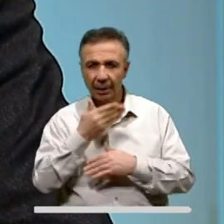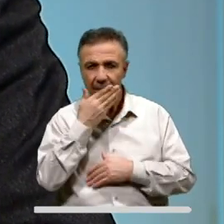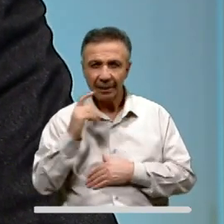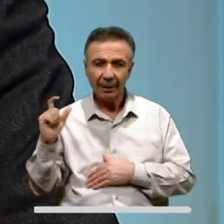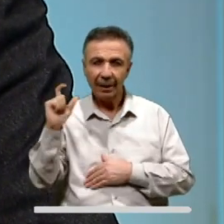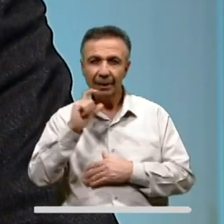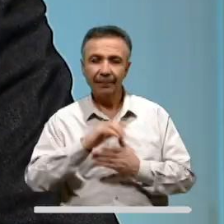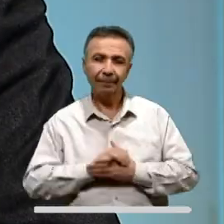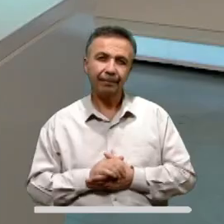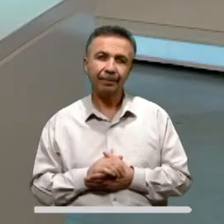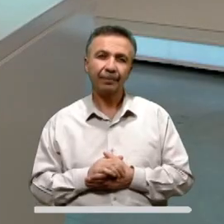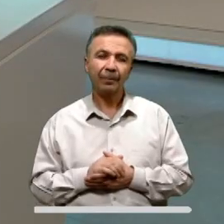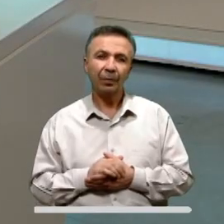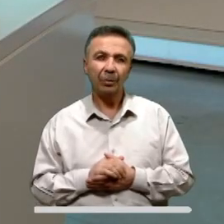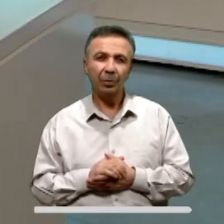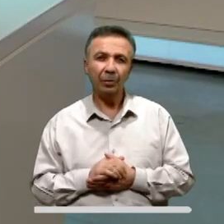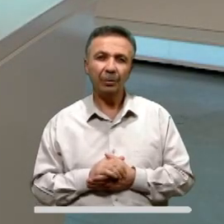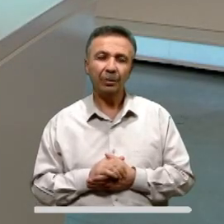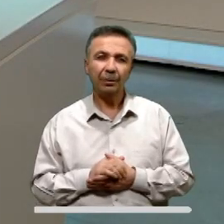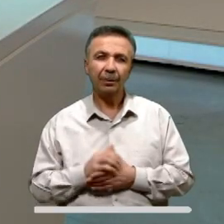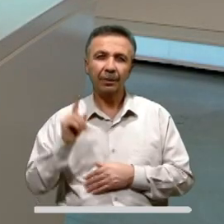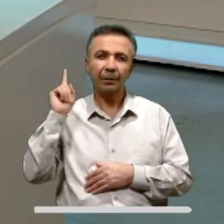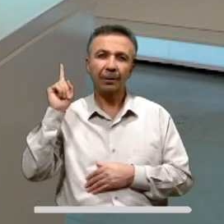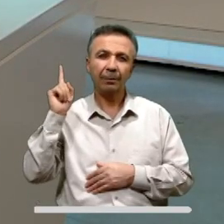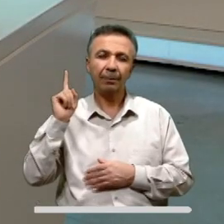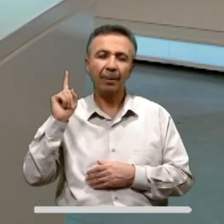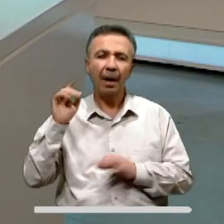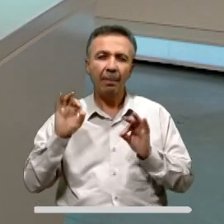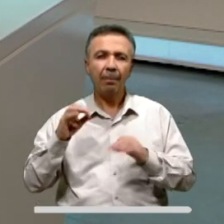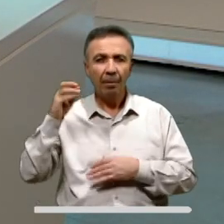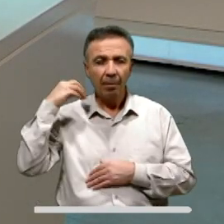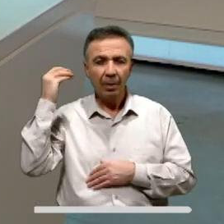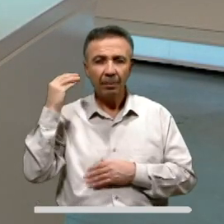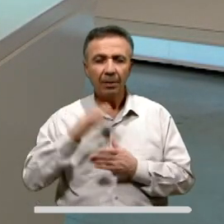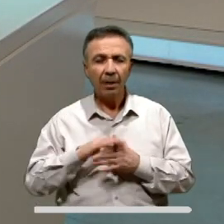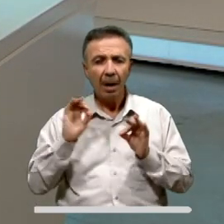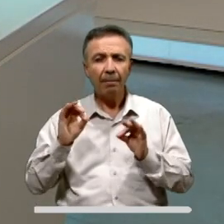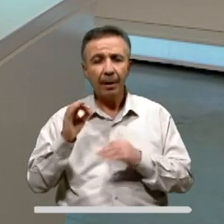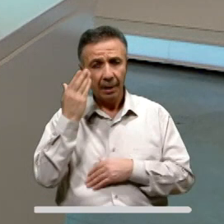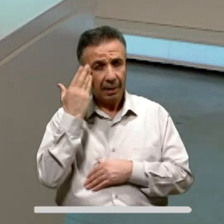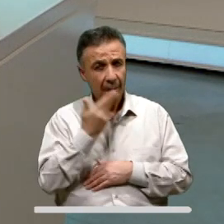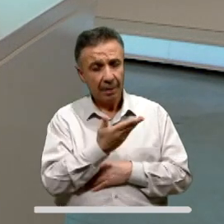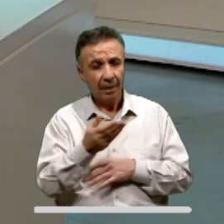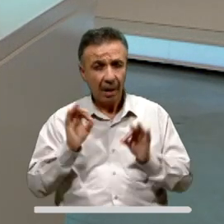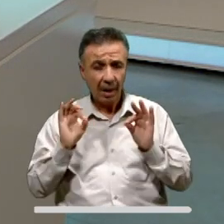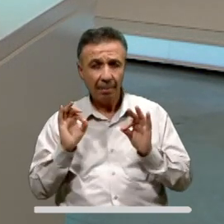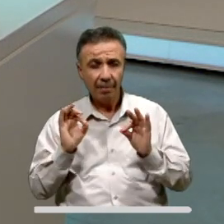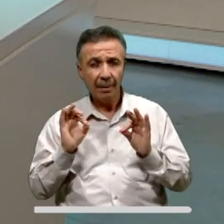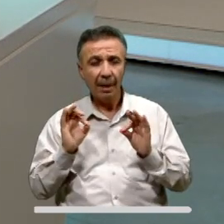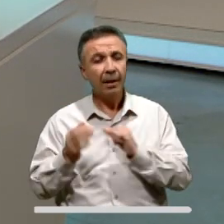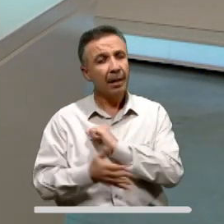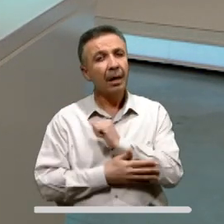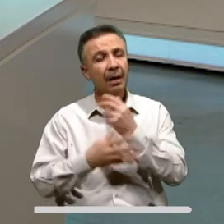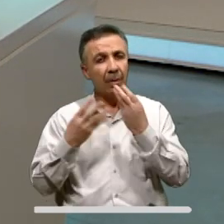yardımcı olmaya çalışacağız. Allah razı olsun hocam. Rabbim hem hocamızdan hem izleyicilerimizden hem sizlerden hem yardımcı